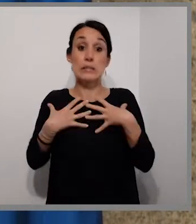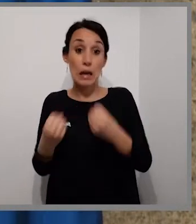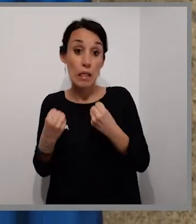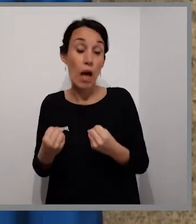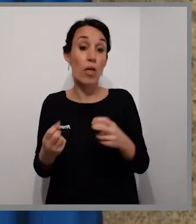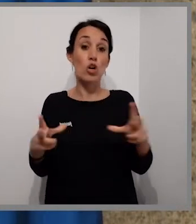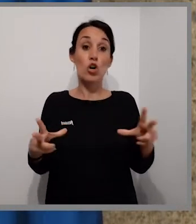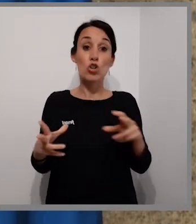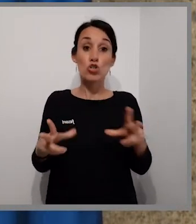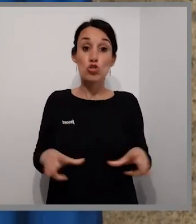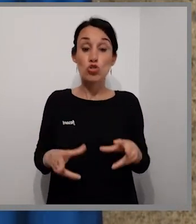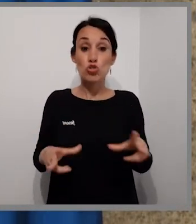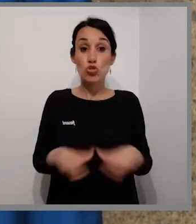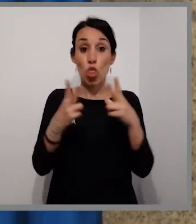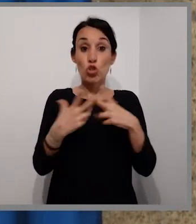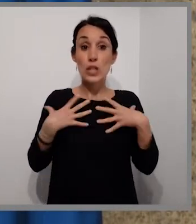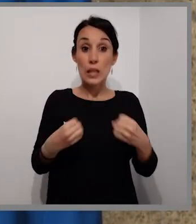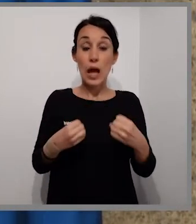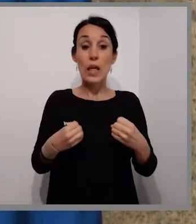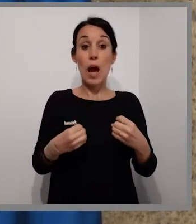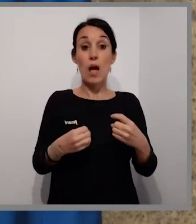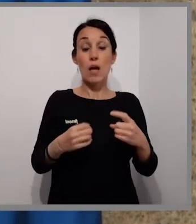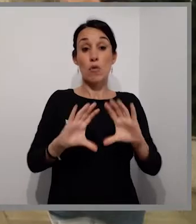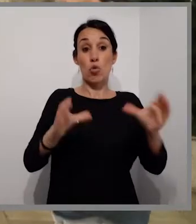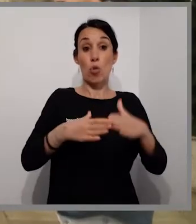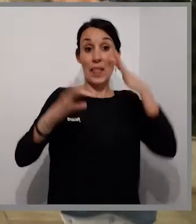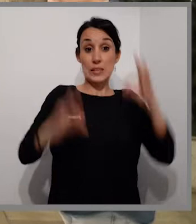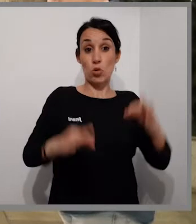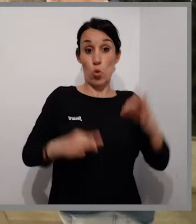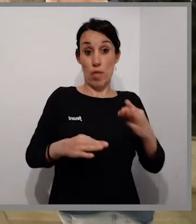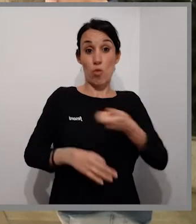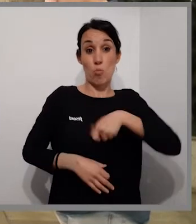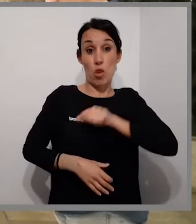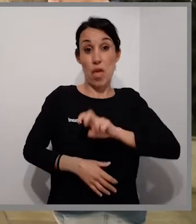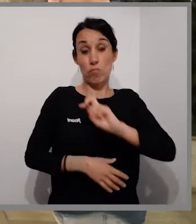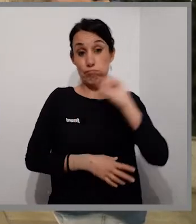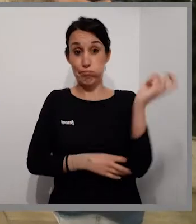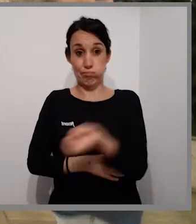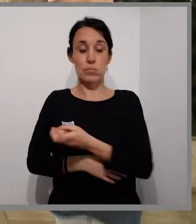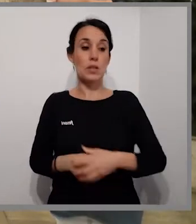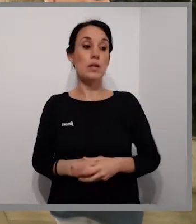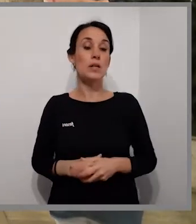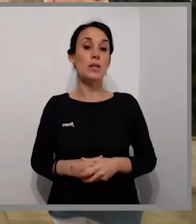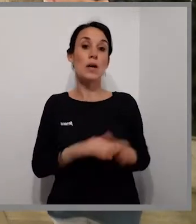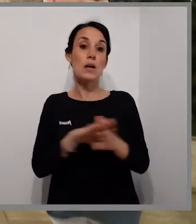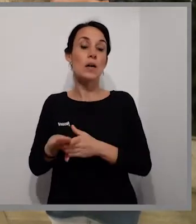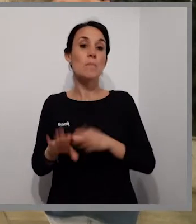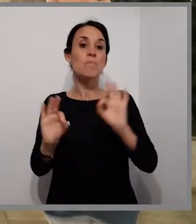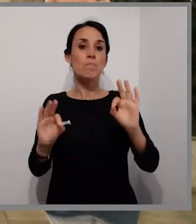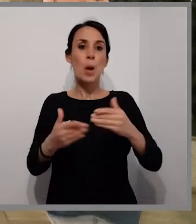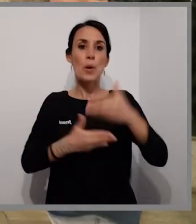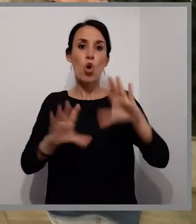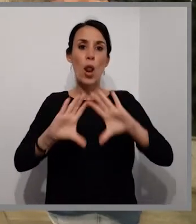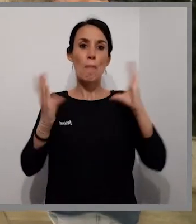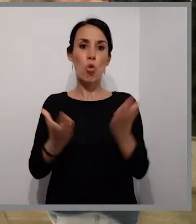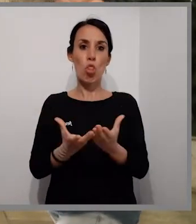sanitat, sociosanitari i forces de seguretat. Moltes gràcies. És el torn ara de Noa de la